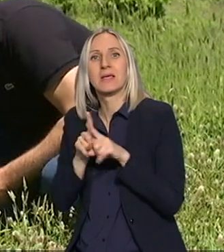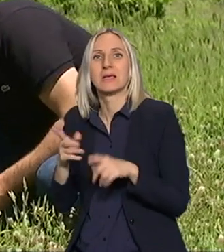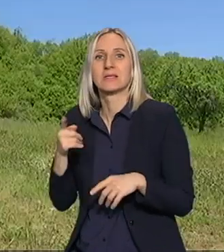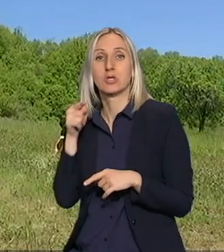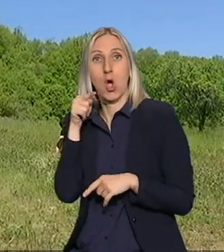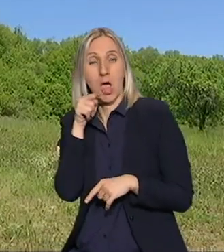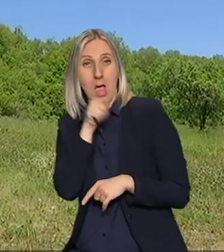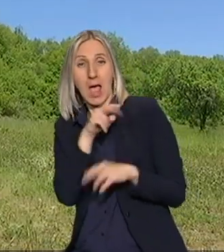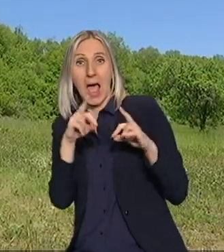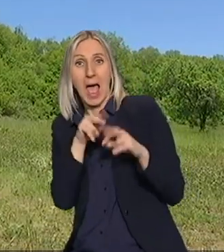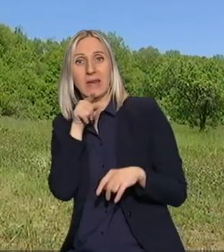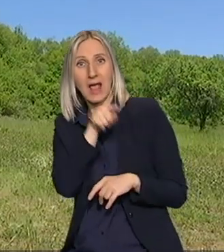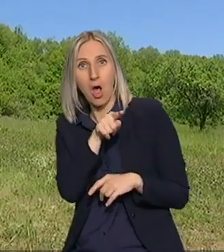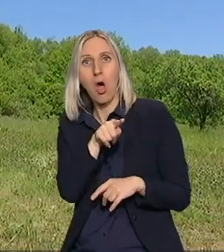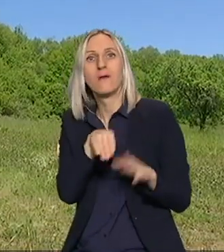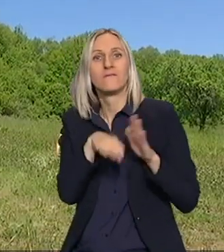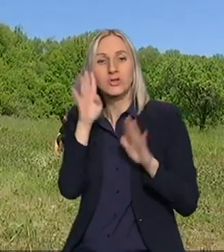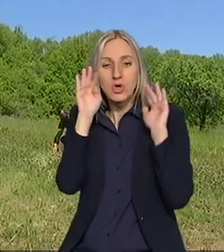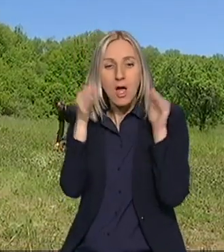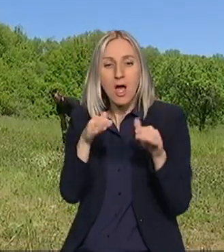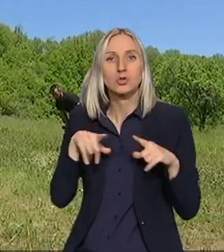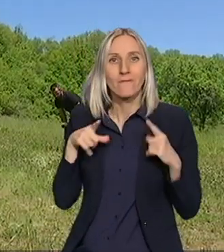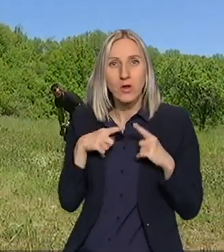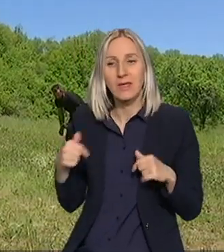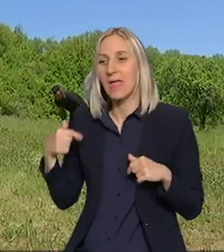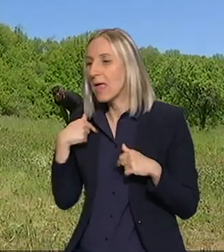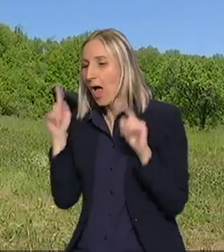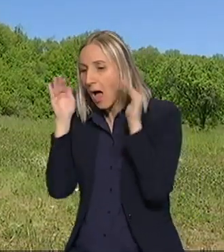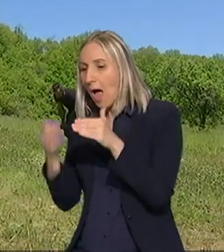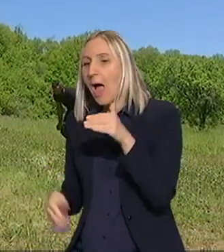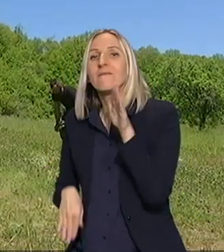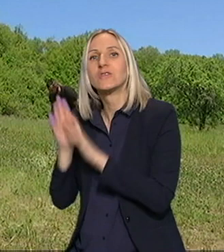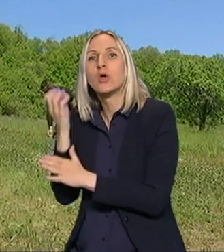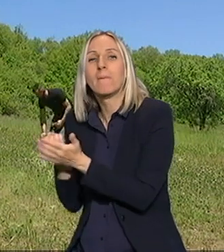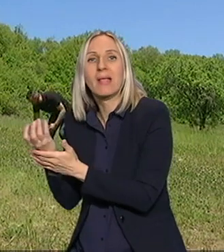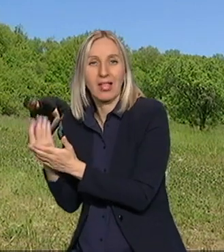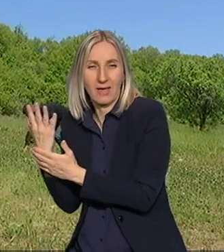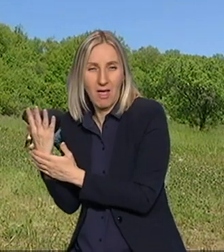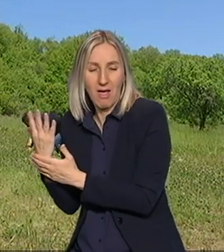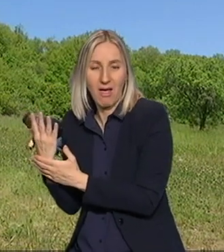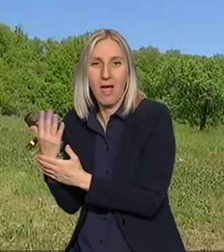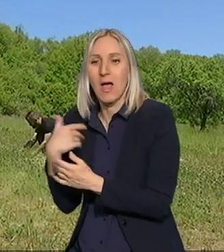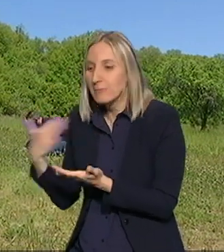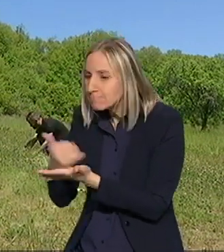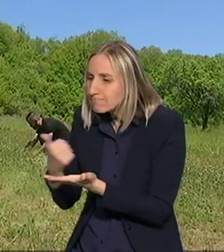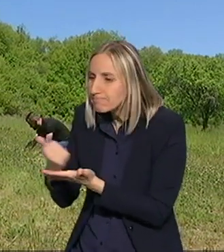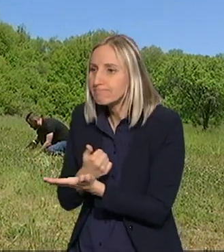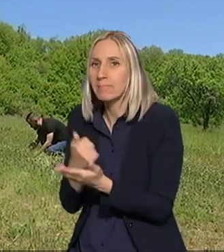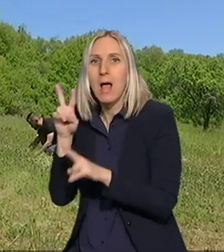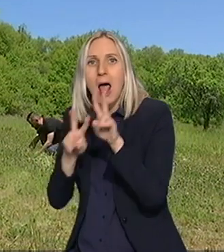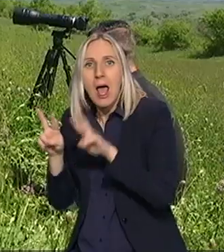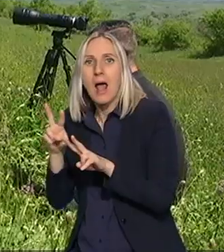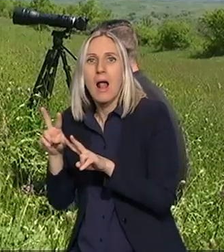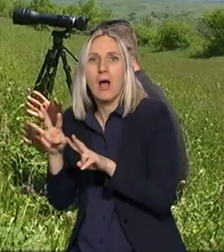floru. Tako da jedan drug dopunjem uvek kad recimo ja kroz šumu dok skupljam ovo lekovito bilje, naiđem na